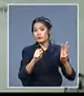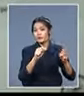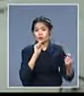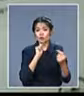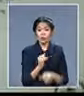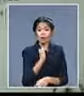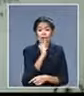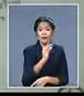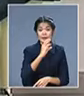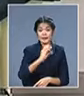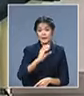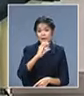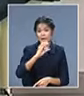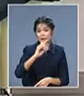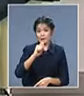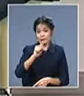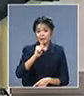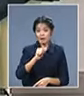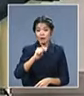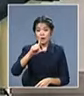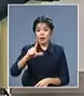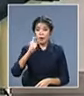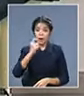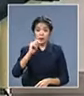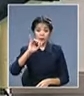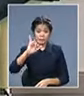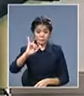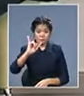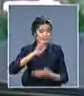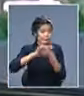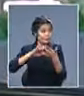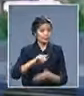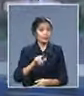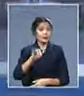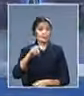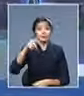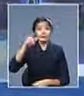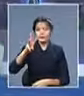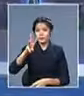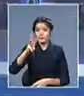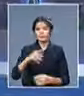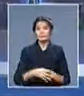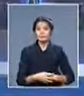Center ค่ะ นะครับอันนี้เข้าไปสามารถเปิดดูได้นะครับ ค่ะสรุป